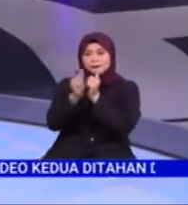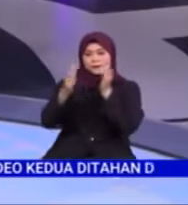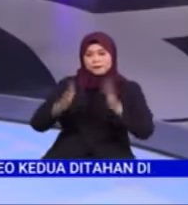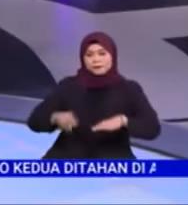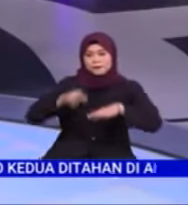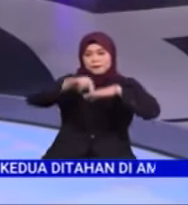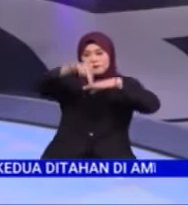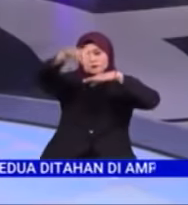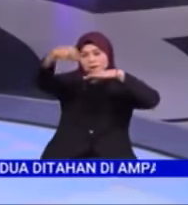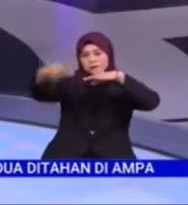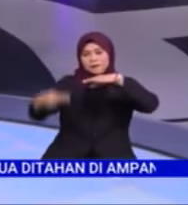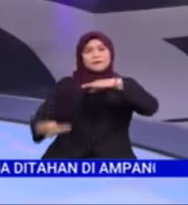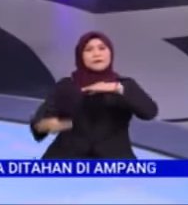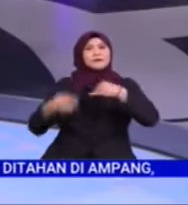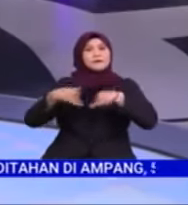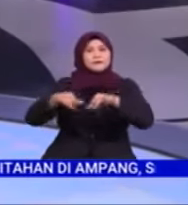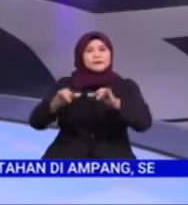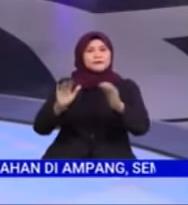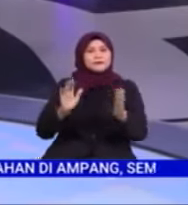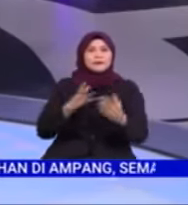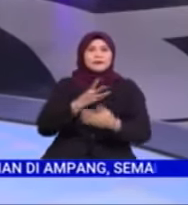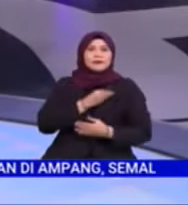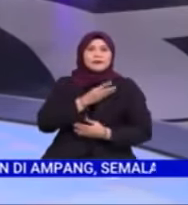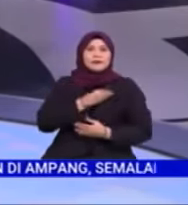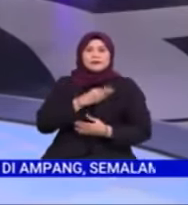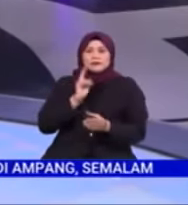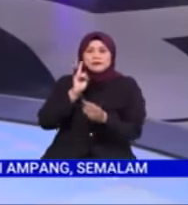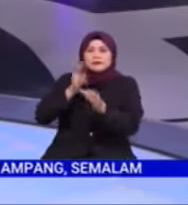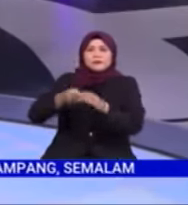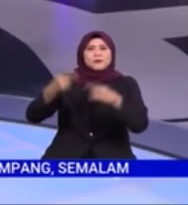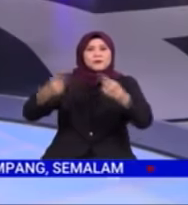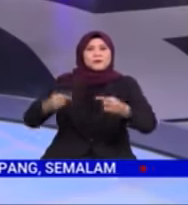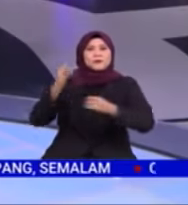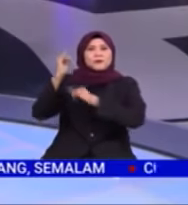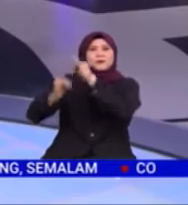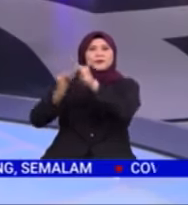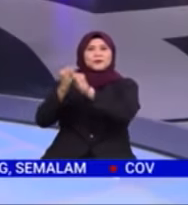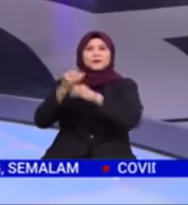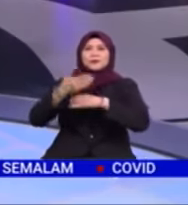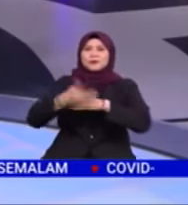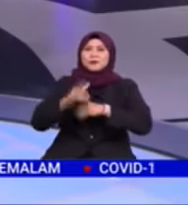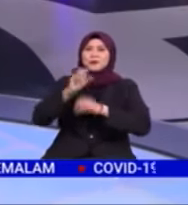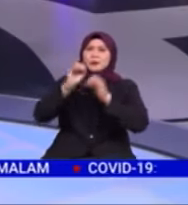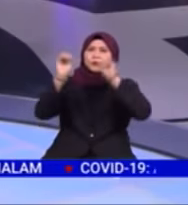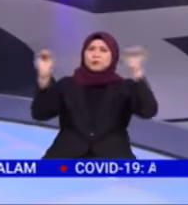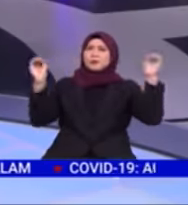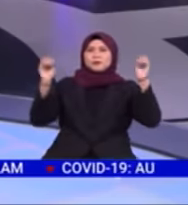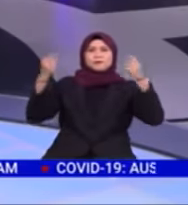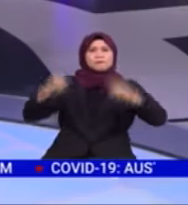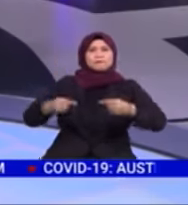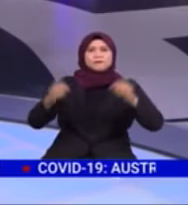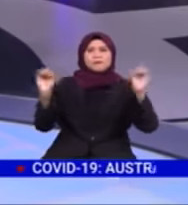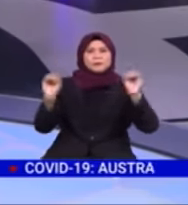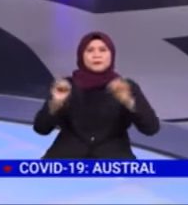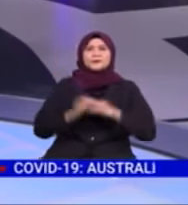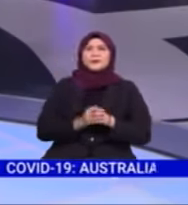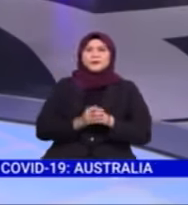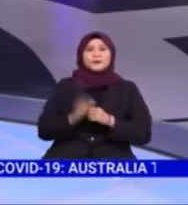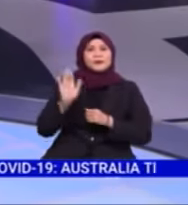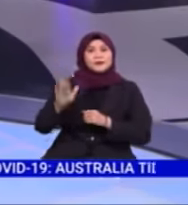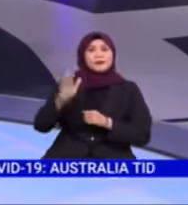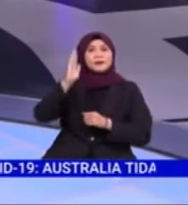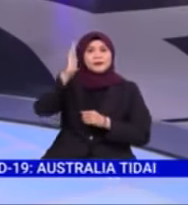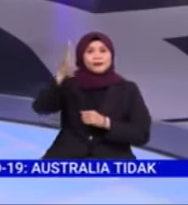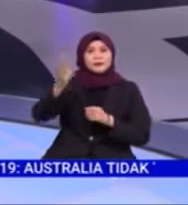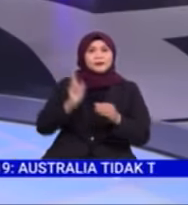negara noda Beat Asabri akui masih berdebar untuk menyertai pertandingan antar bangsa terutama selepas lama tidak beraksi noda pita dijadwal